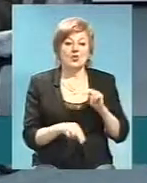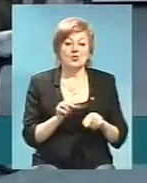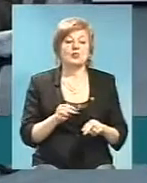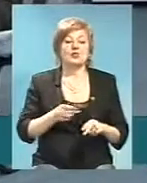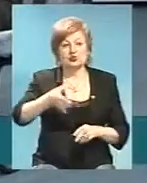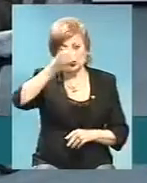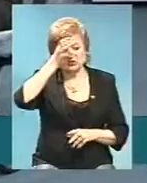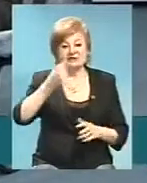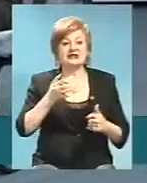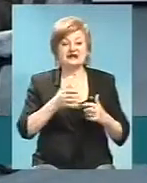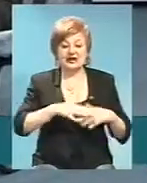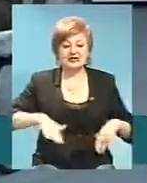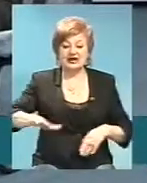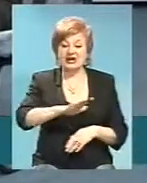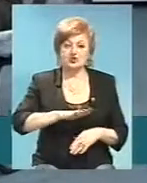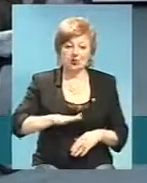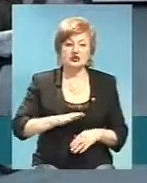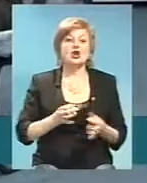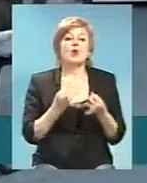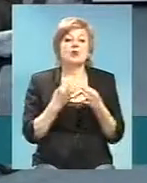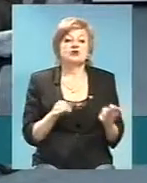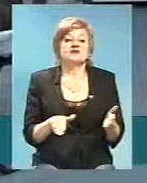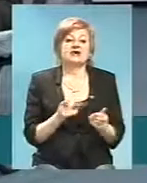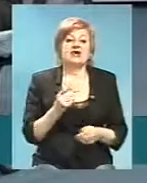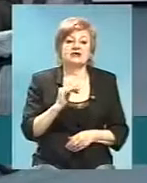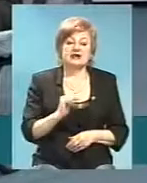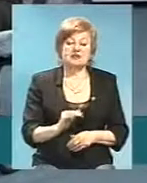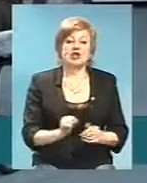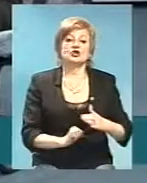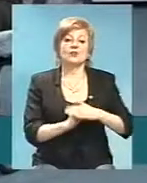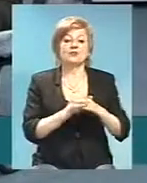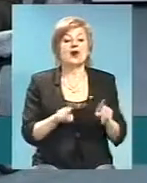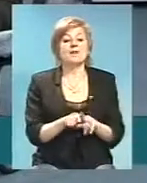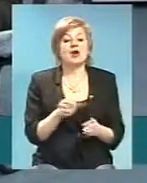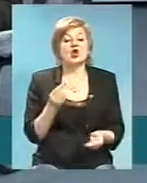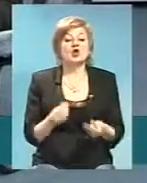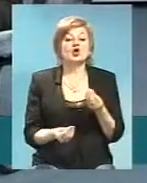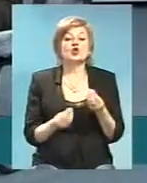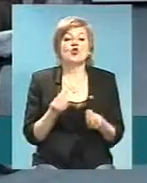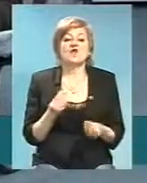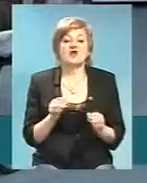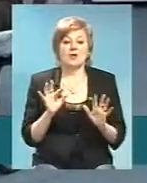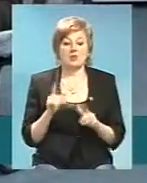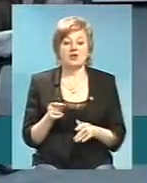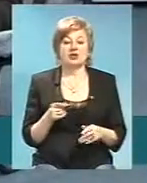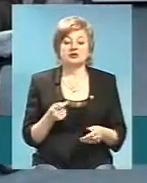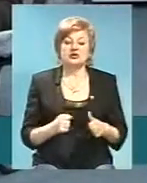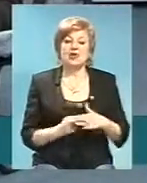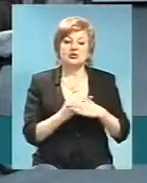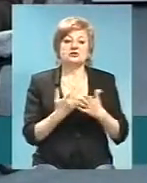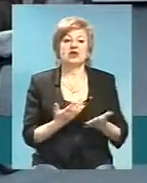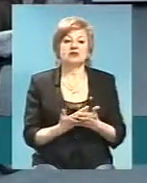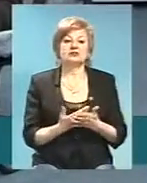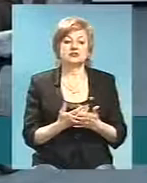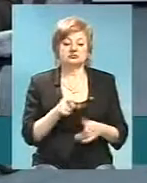середовища, вони дозволяють дитині на підставі ігрових моментів, на підставі його активної